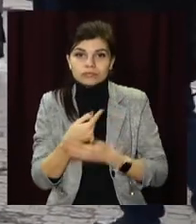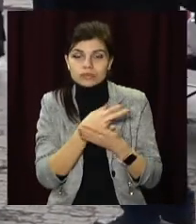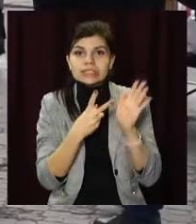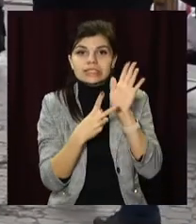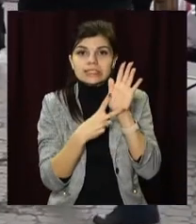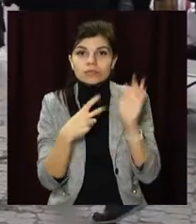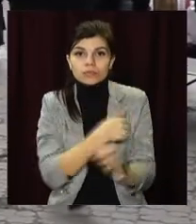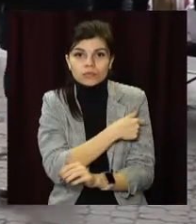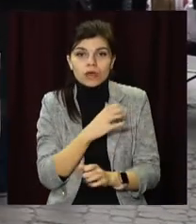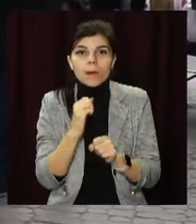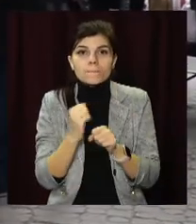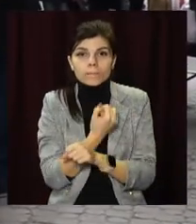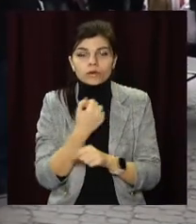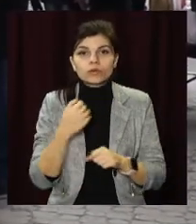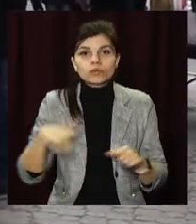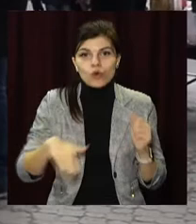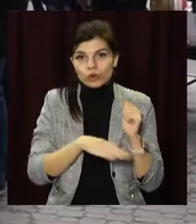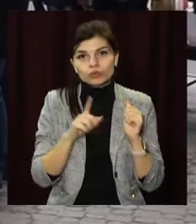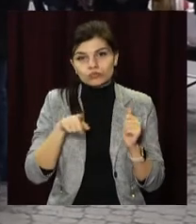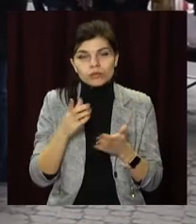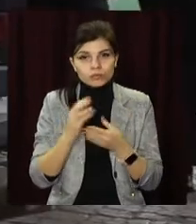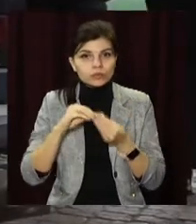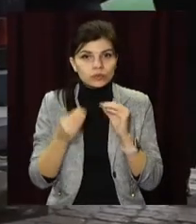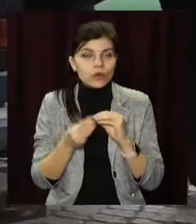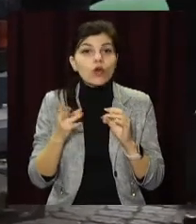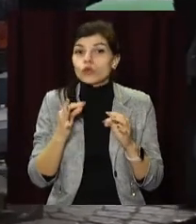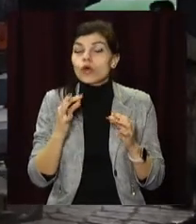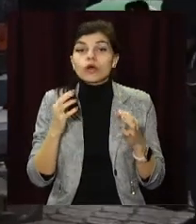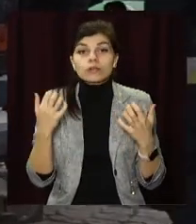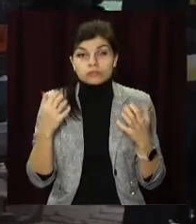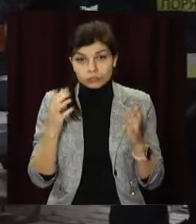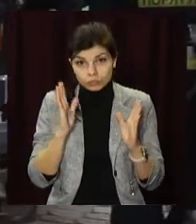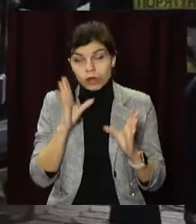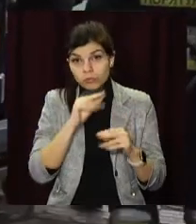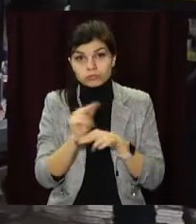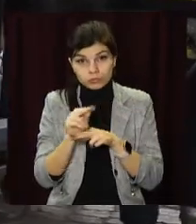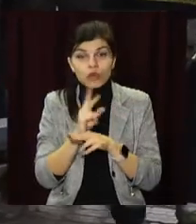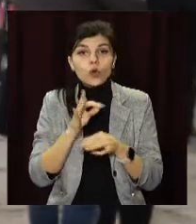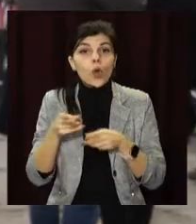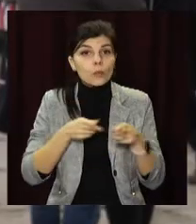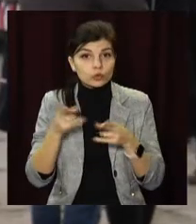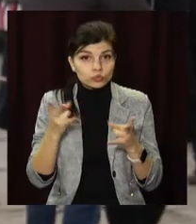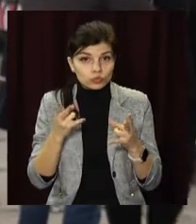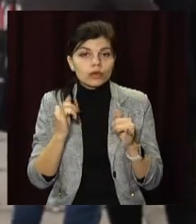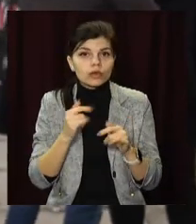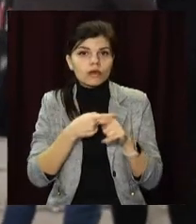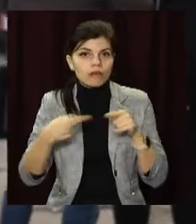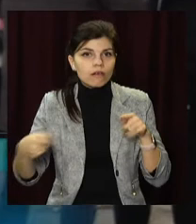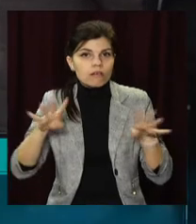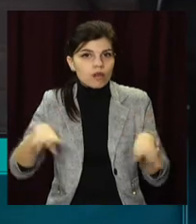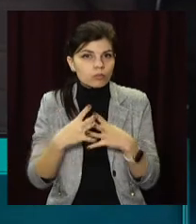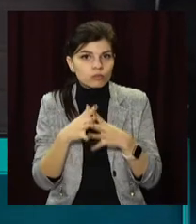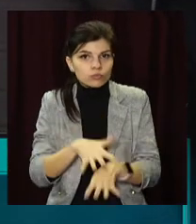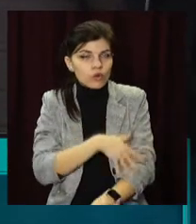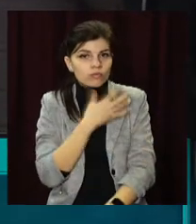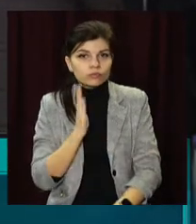кінцівок. Життєпостраждалою нічого не загрожує, однак на неї очікує операція та тривала реабілітація. В результаті сходу